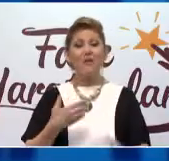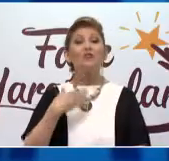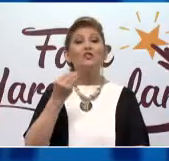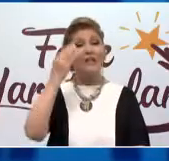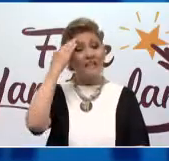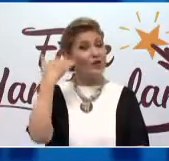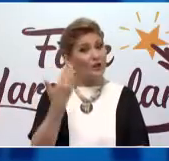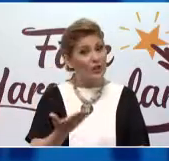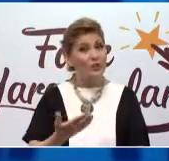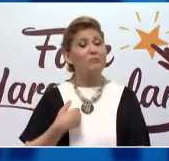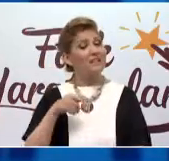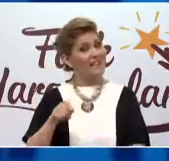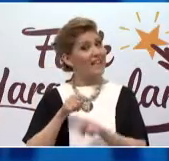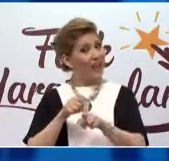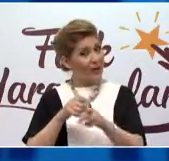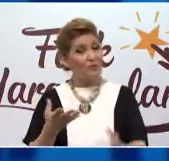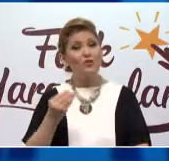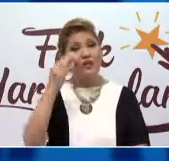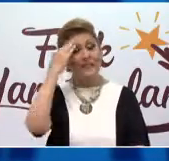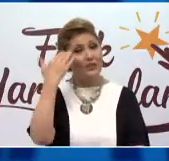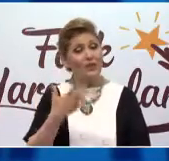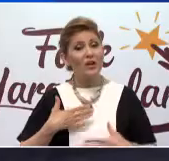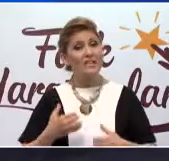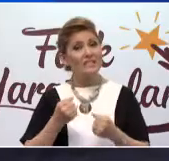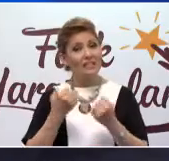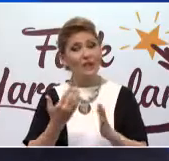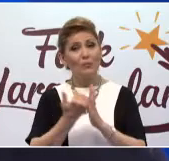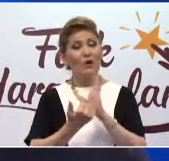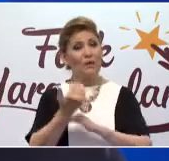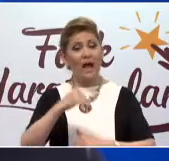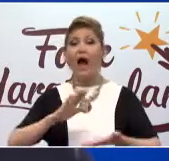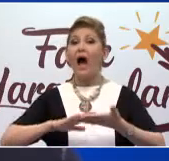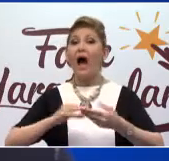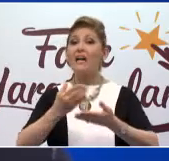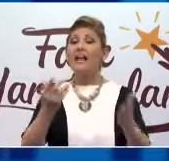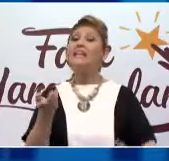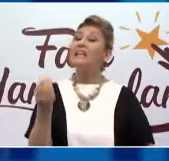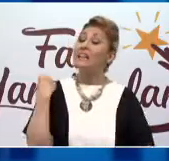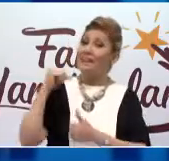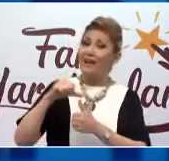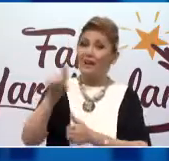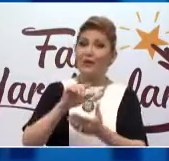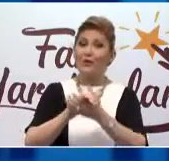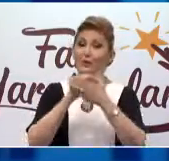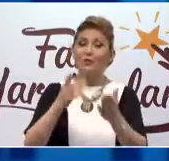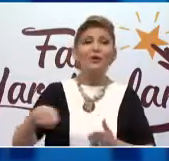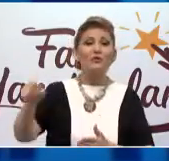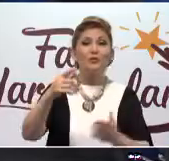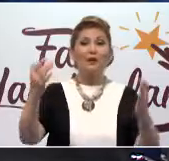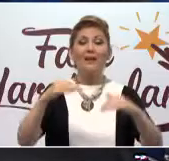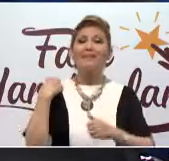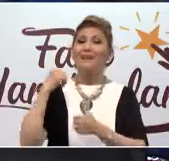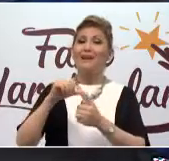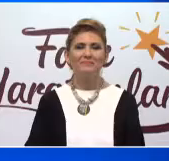teşekkür ederim. Biz sağ olun. Sizi takip ediyorum ben. Çok teşekkür ediyorum. Ederim. Sağ olun. Ben teşekkür programımıza ediyorum. Katıldığınız için. Arkadaşlarımı tekrar kutluyorum. Sağ bütün olun. Katılımcıları